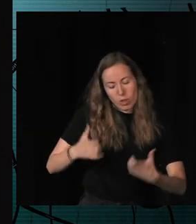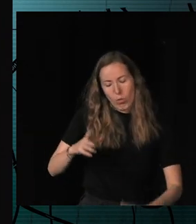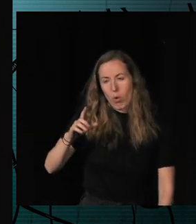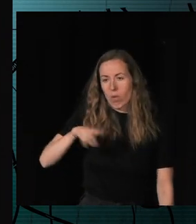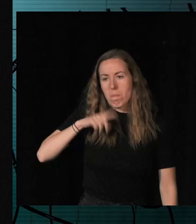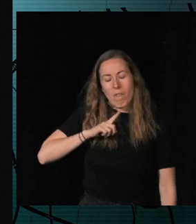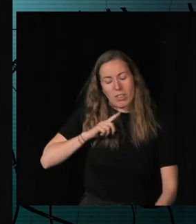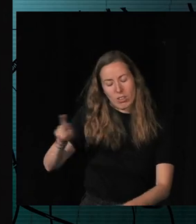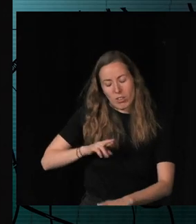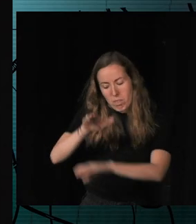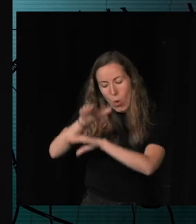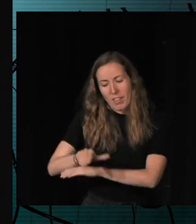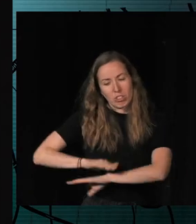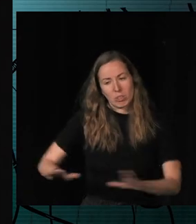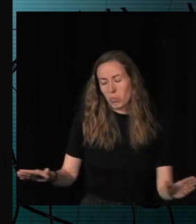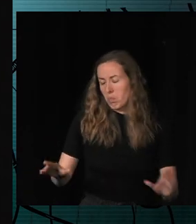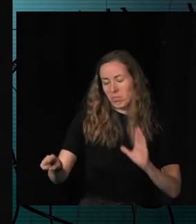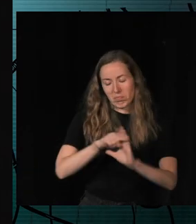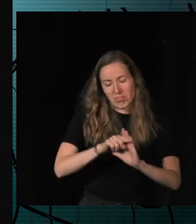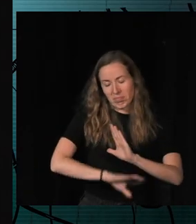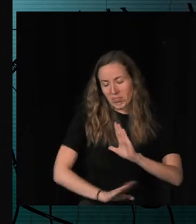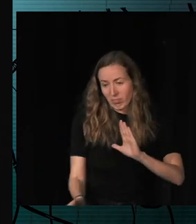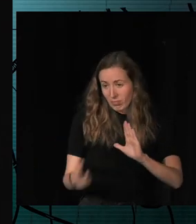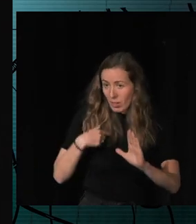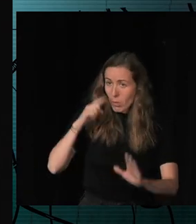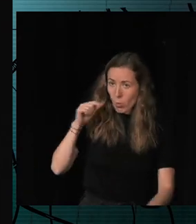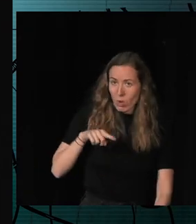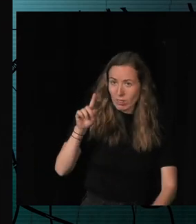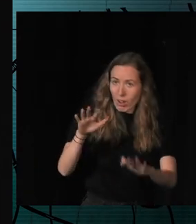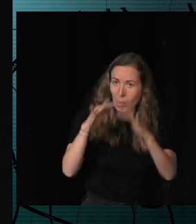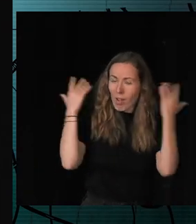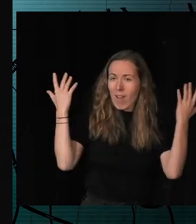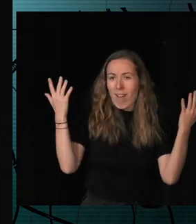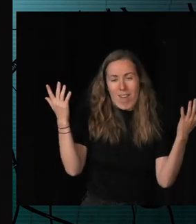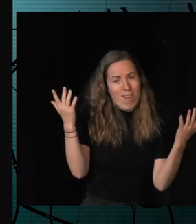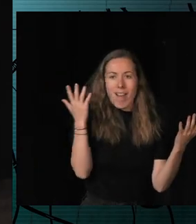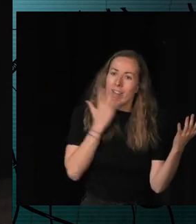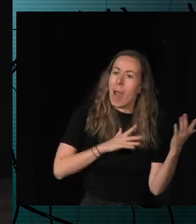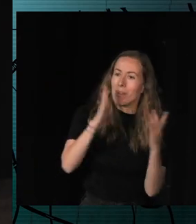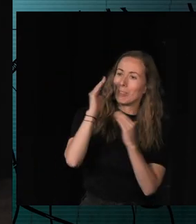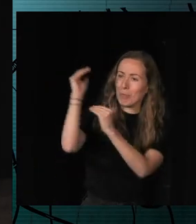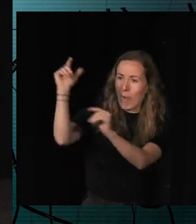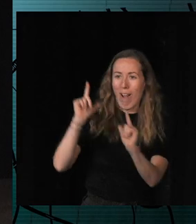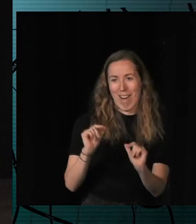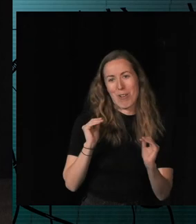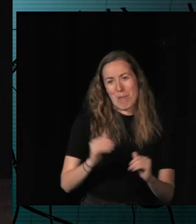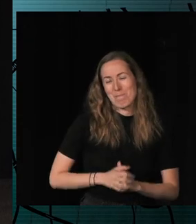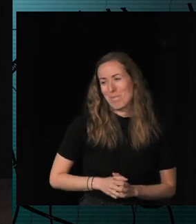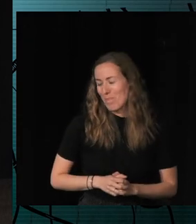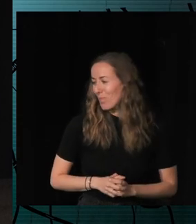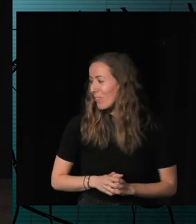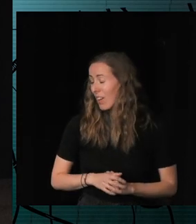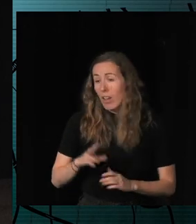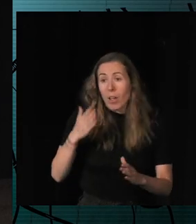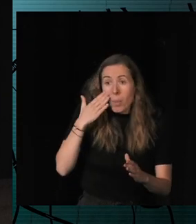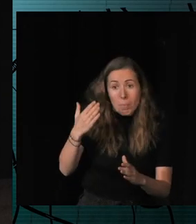je trouve ça hyper agréable et je trouve ça très je sais pas ça me ça me ça ça me donne de l'espoiréner ouais écoute pour ma fille je tue je vous dis